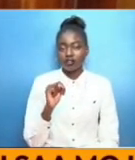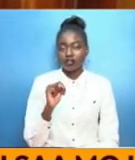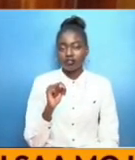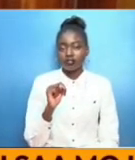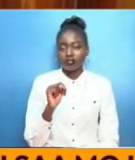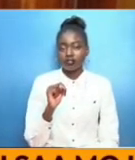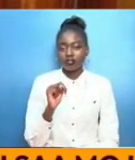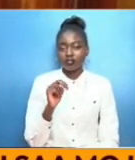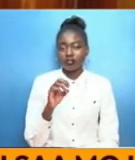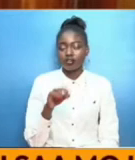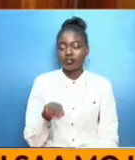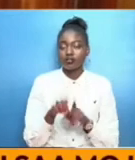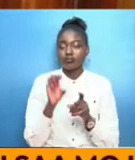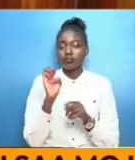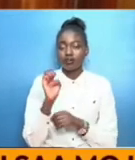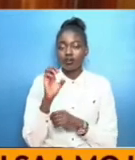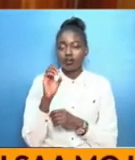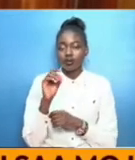Edwin Betts,